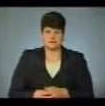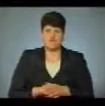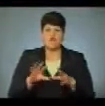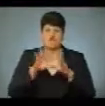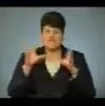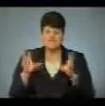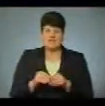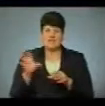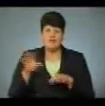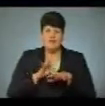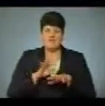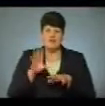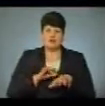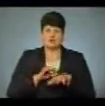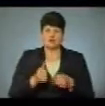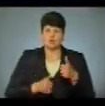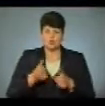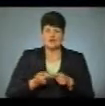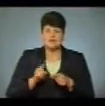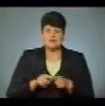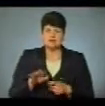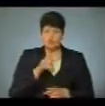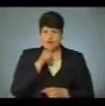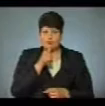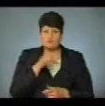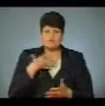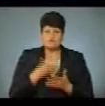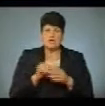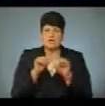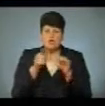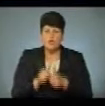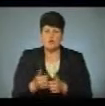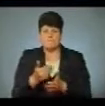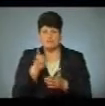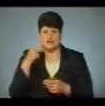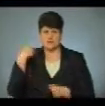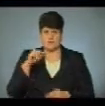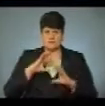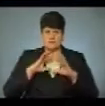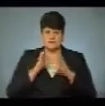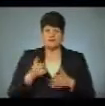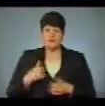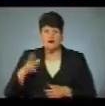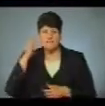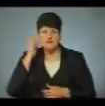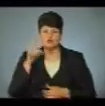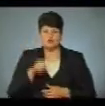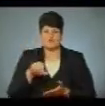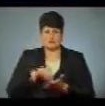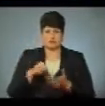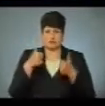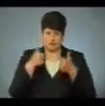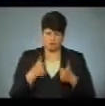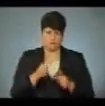Взагалі, весь турнір – це було таке швидше випробування своєї форми перед чемпіонатом світу. І я вважаю, що ми виступили